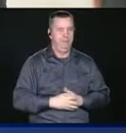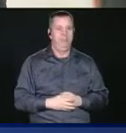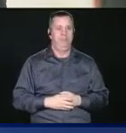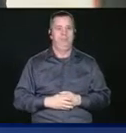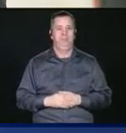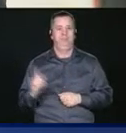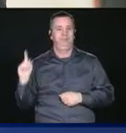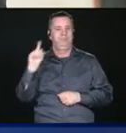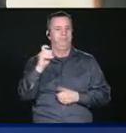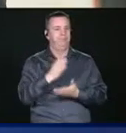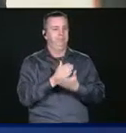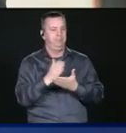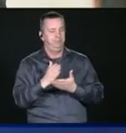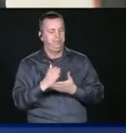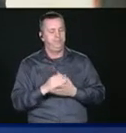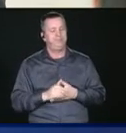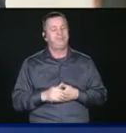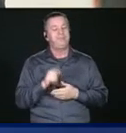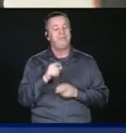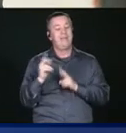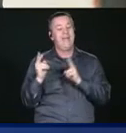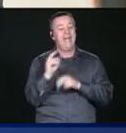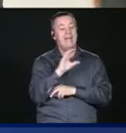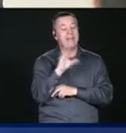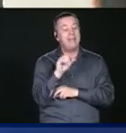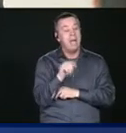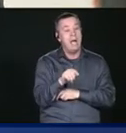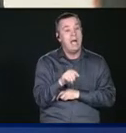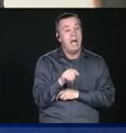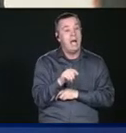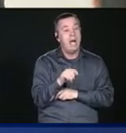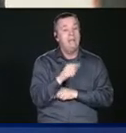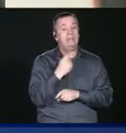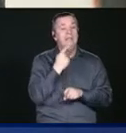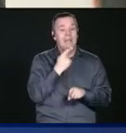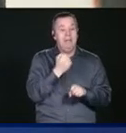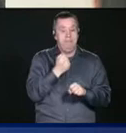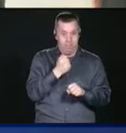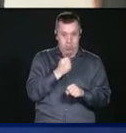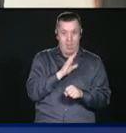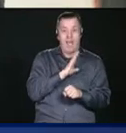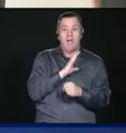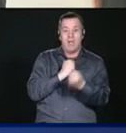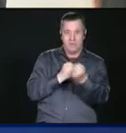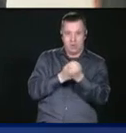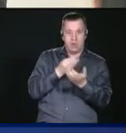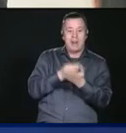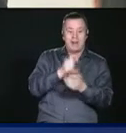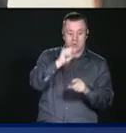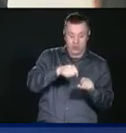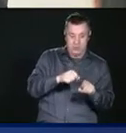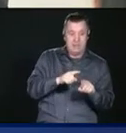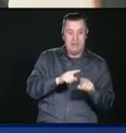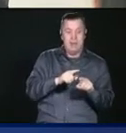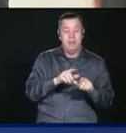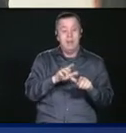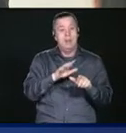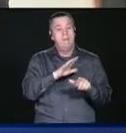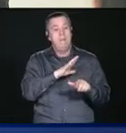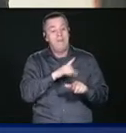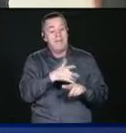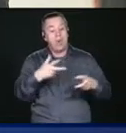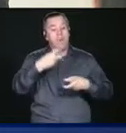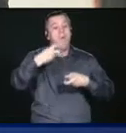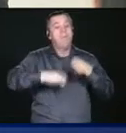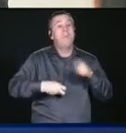Une des choses qu'Air Canada a mentionné, c'est que oui, nous avons une subvention salariale, mais le plus important, c'est qu'ils